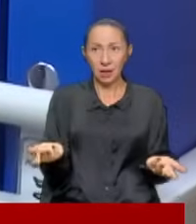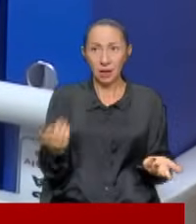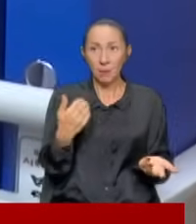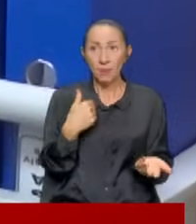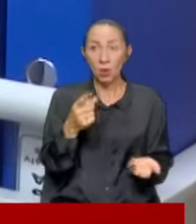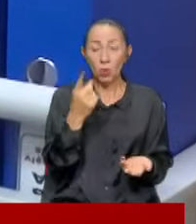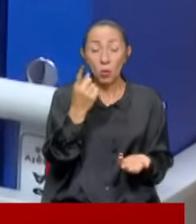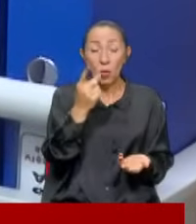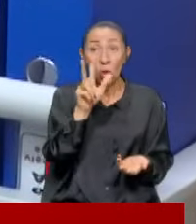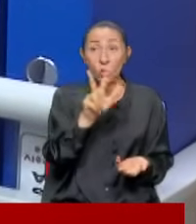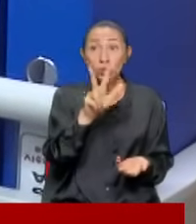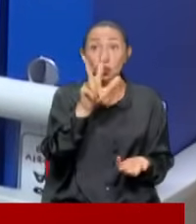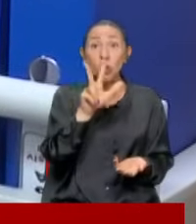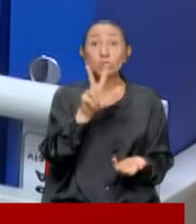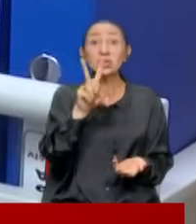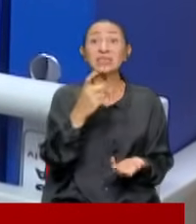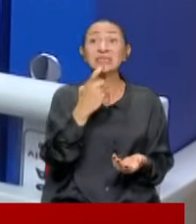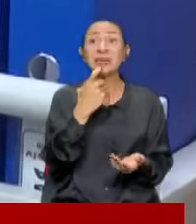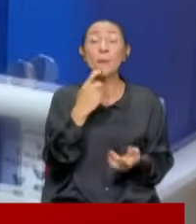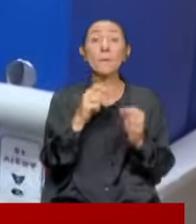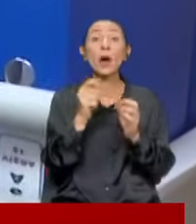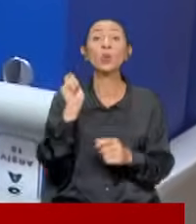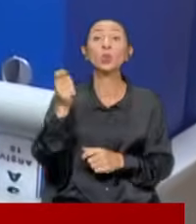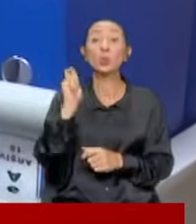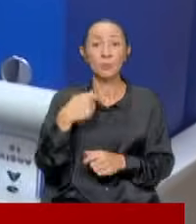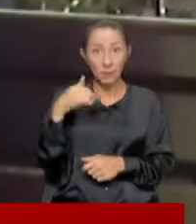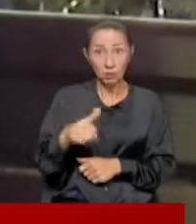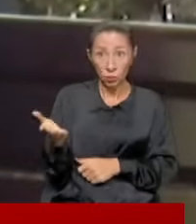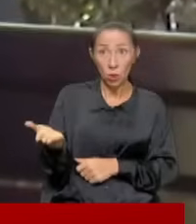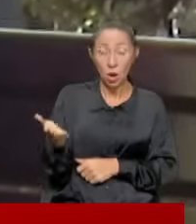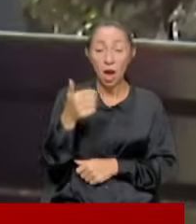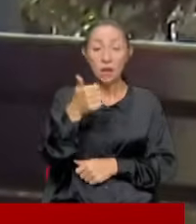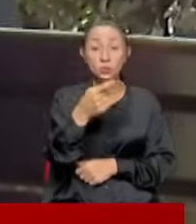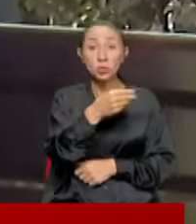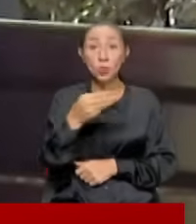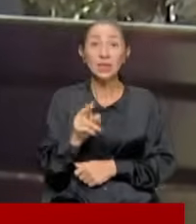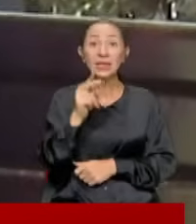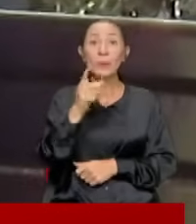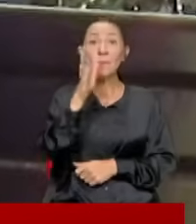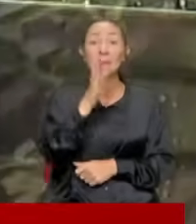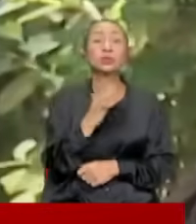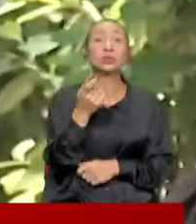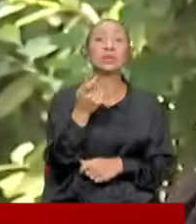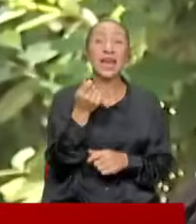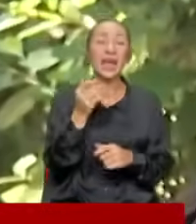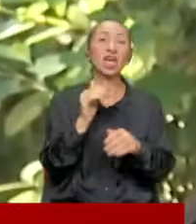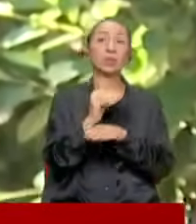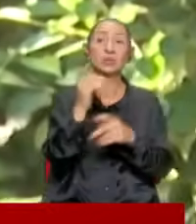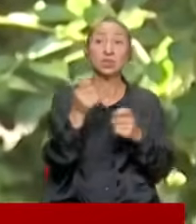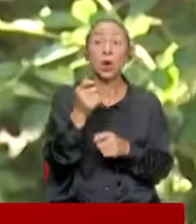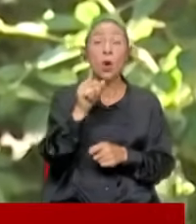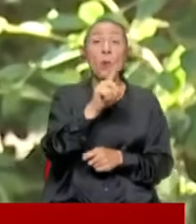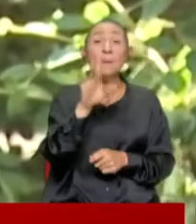ben o bir 32 sene parkur yatırdım Ben bunu mu hakettim 6 milyonu 7500 lira ile yaşamaya çalışan